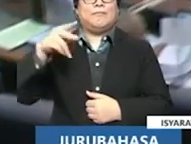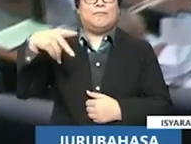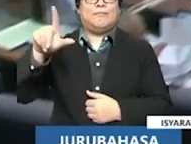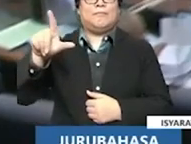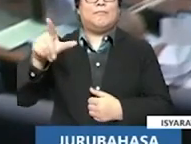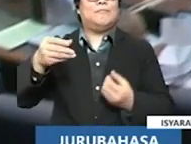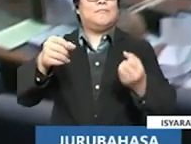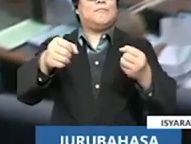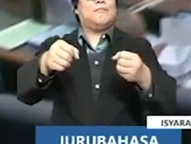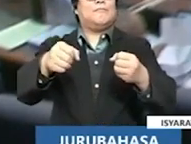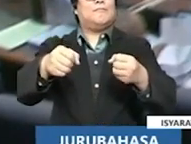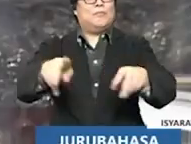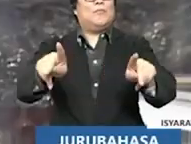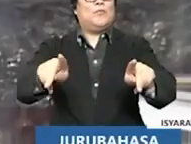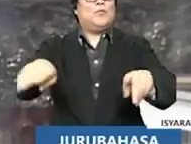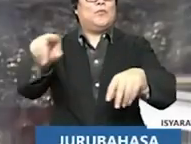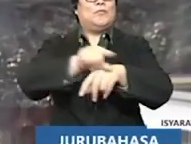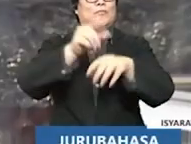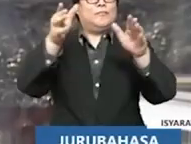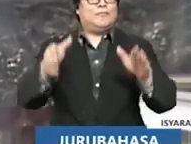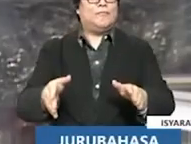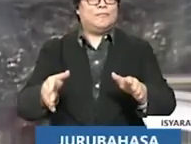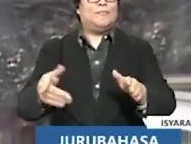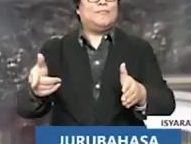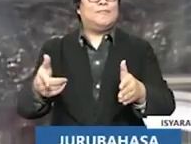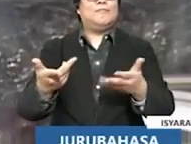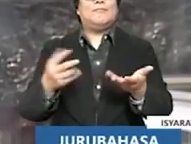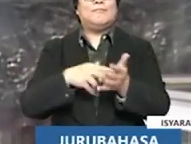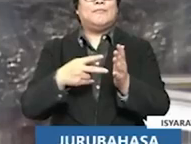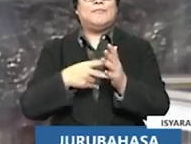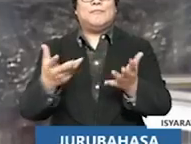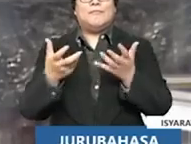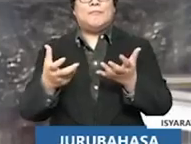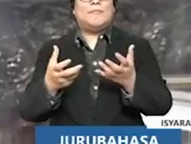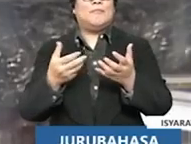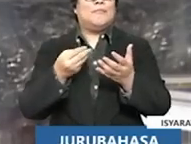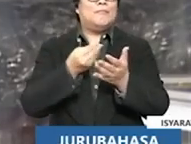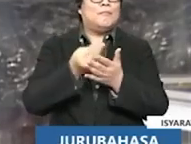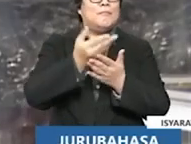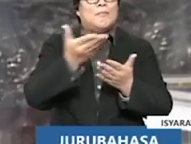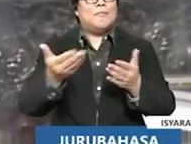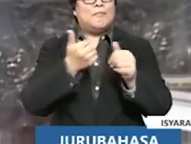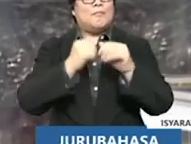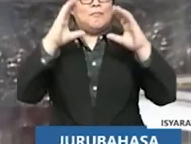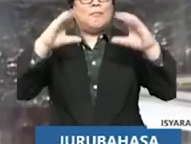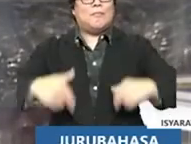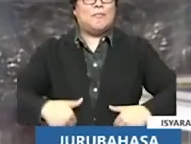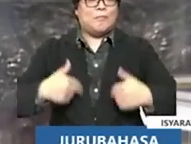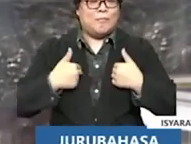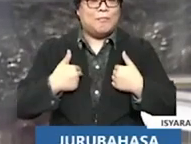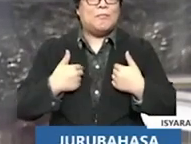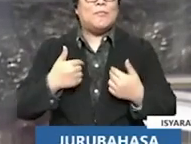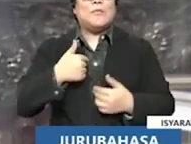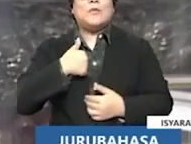memberikan ruang kepada pengguna untuk memenuhi kehendak gaya hidup ataupun lifestyle. Dan juga saya ingin